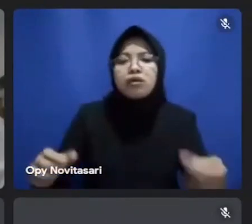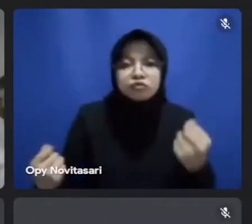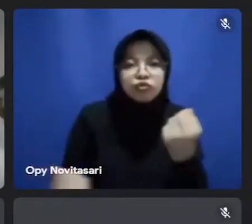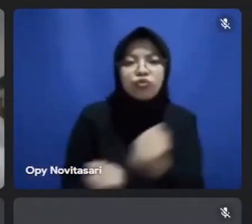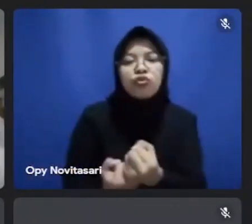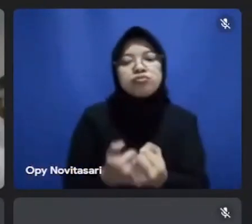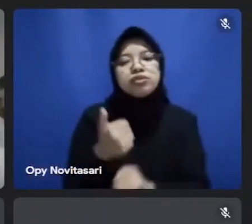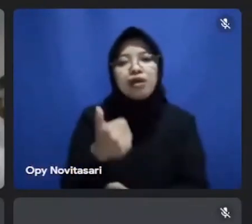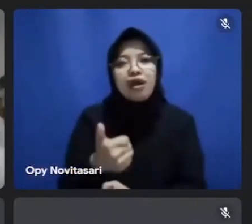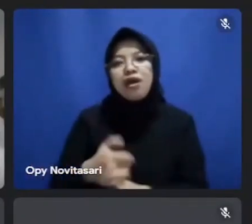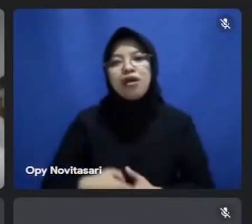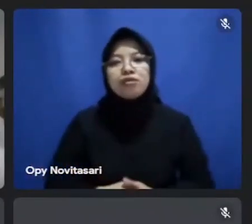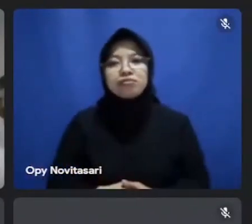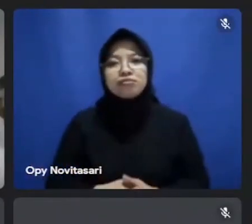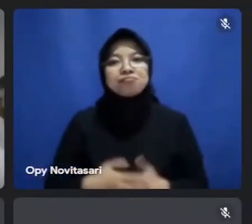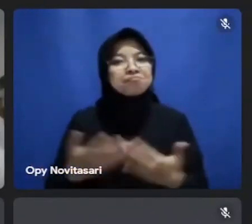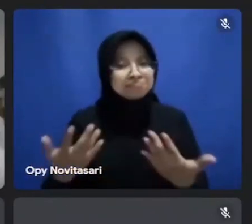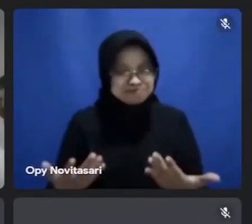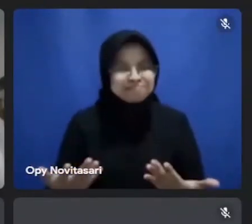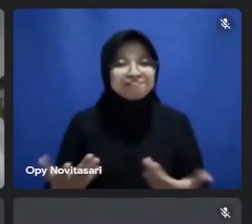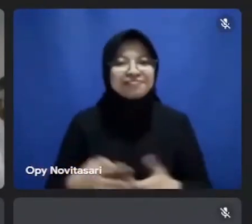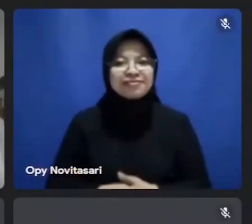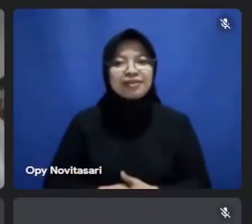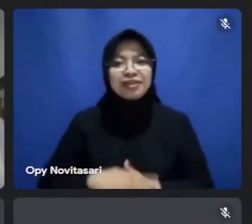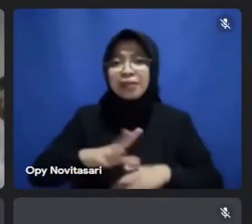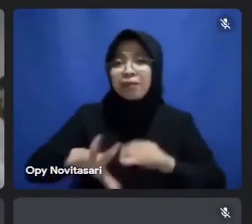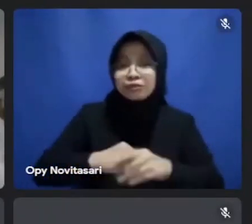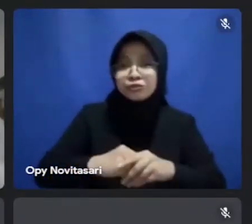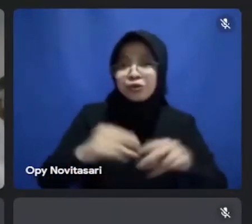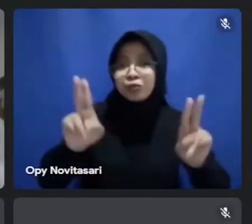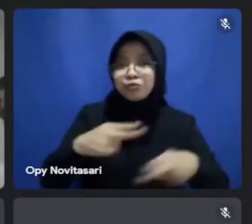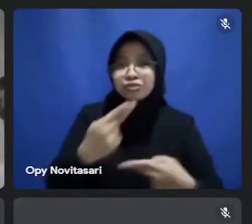beragam termasuk juga salah satunya